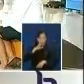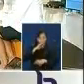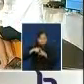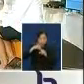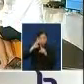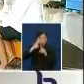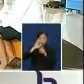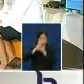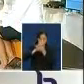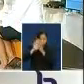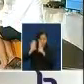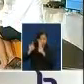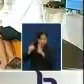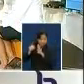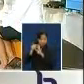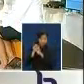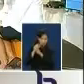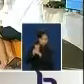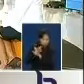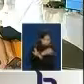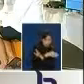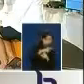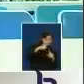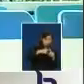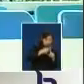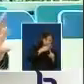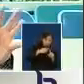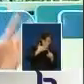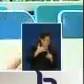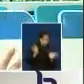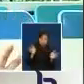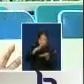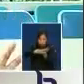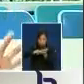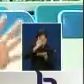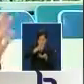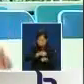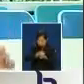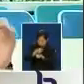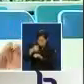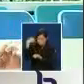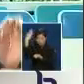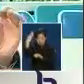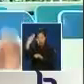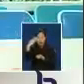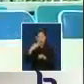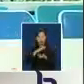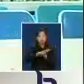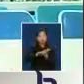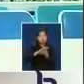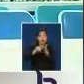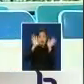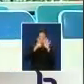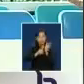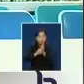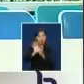ทำความสะอาดซะเลยนะอย่ารอให้เด็กเป็น แล้ว เด ็กจะลดลงละอ๋อถ้าเกิดทำความสะอาดก่อนความเสี่ยงที่จะเป็นน้อยลงไปแน่ เรียน